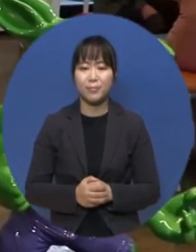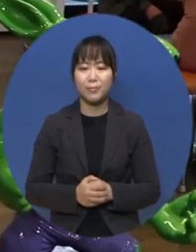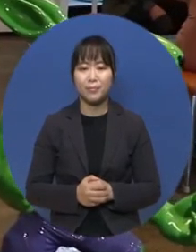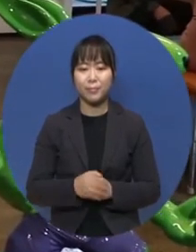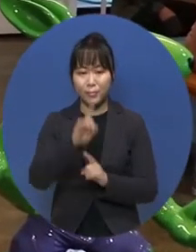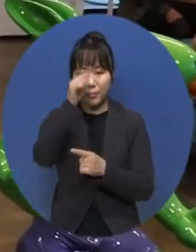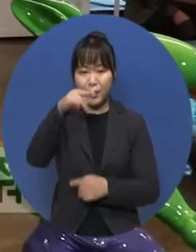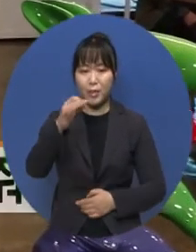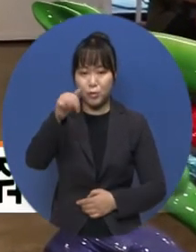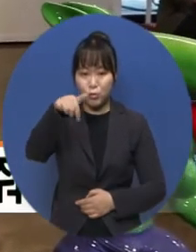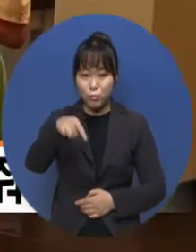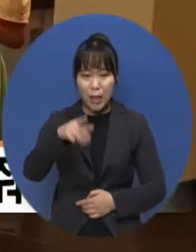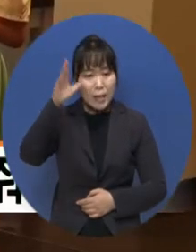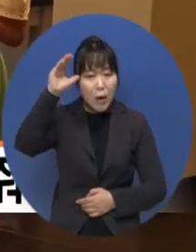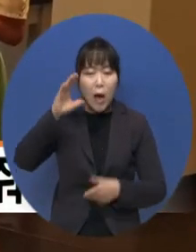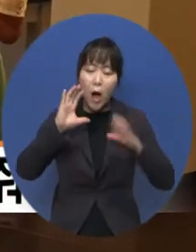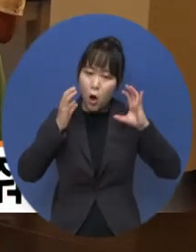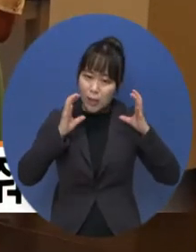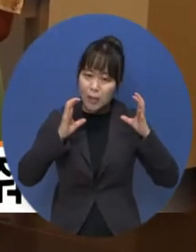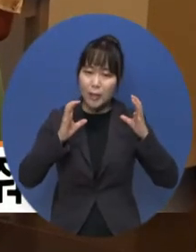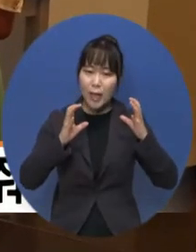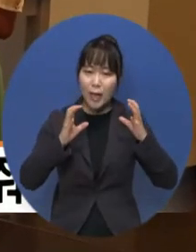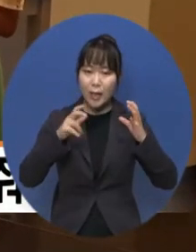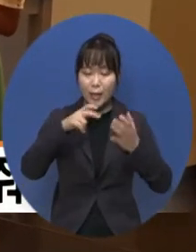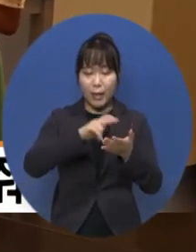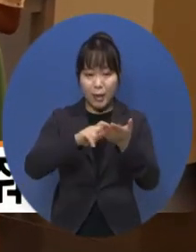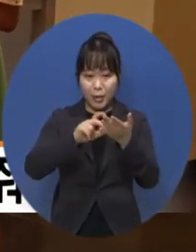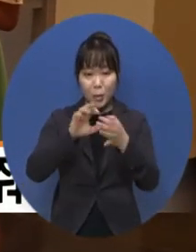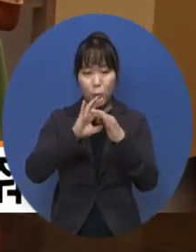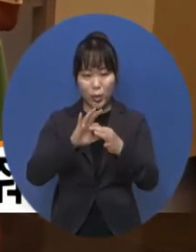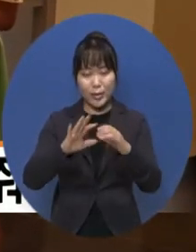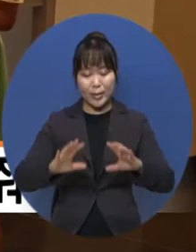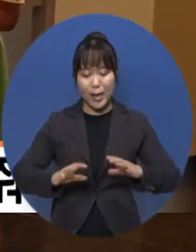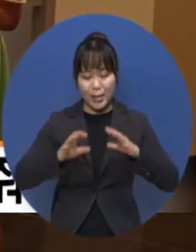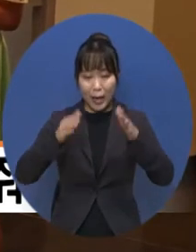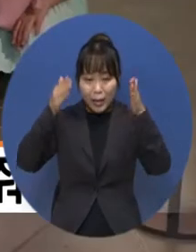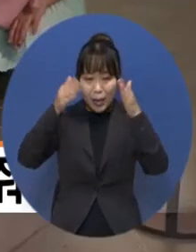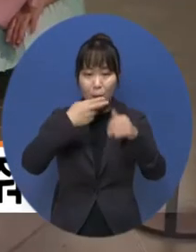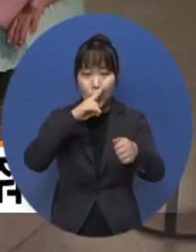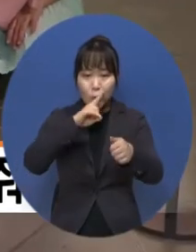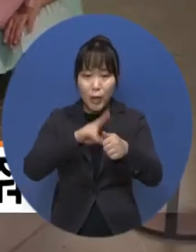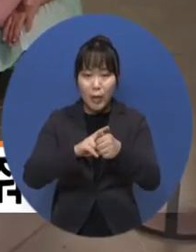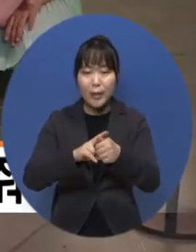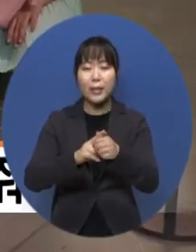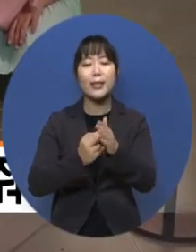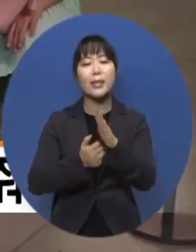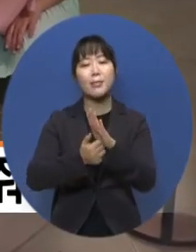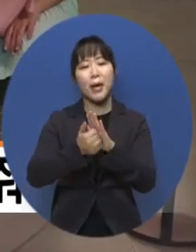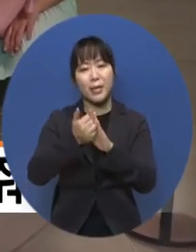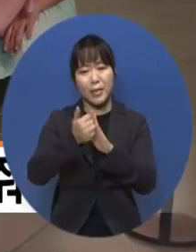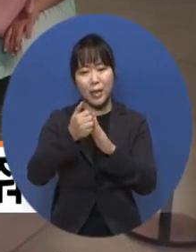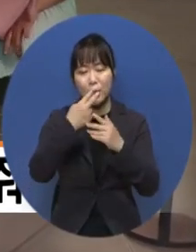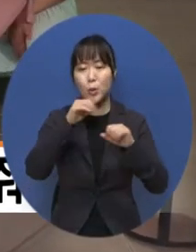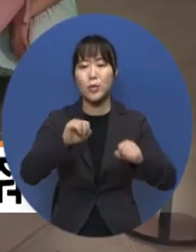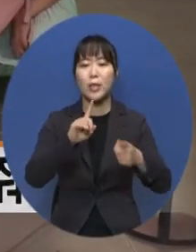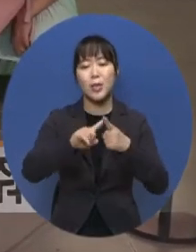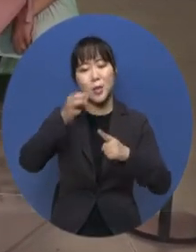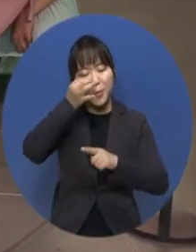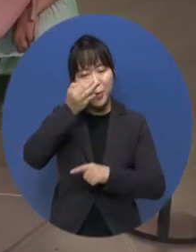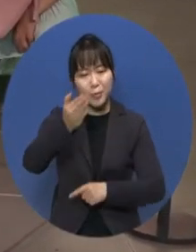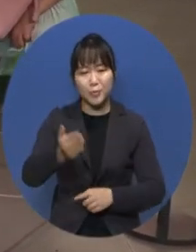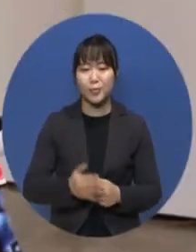이순구 조각가는 개와 어린이의 캐릭터를 통해서 세상을 향해 도전하는 희망적인 존재를